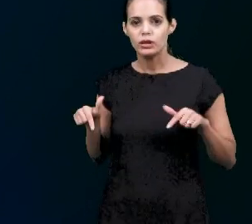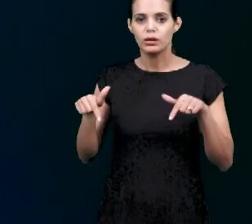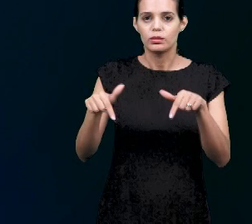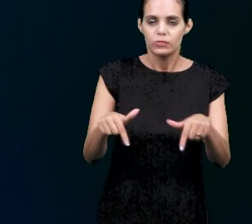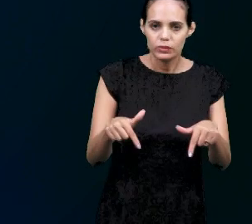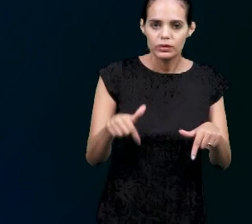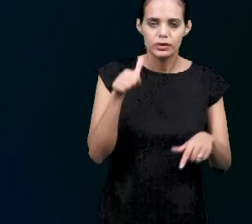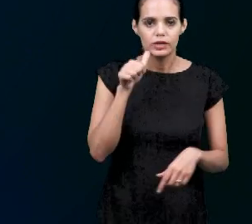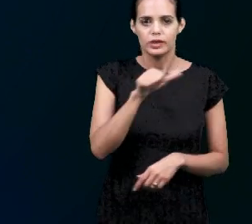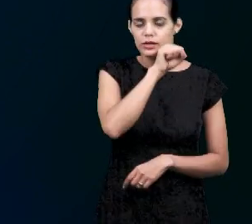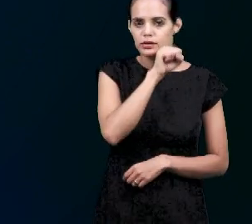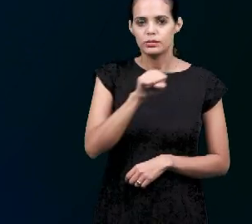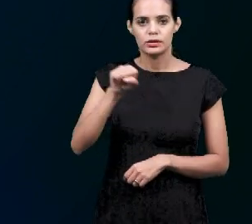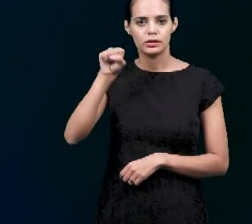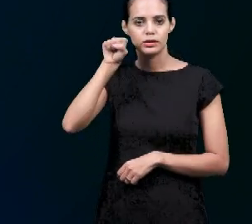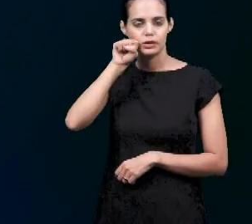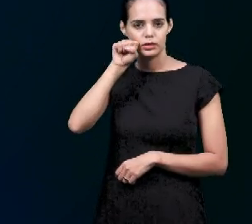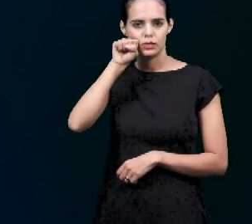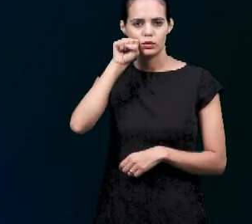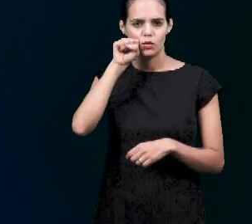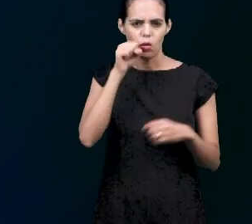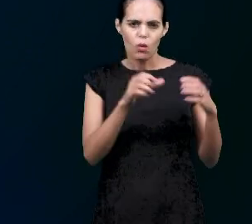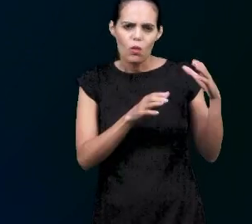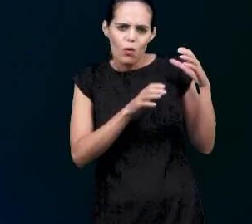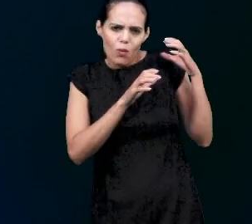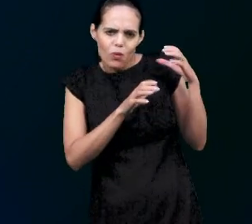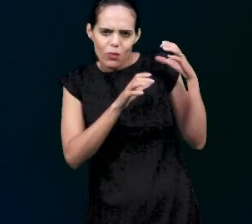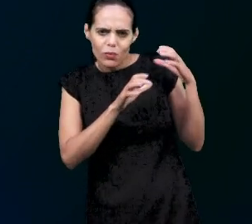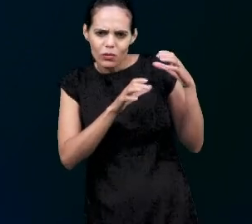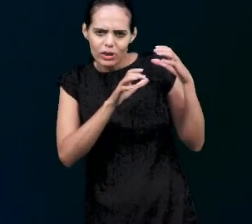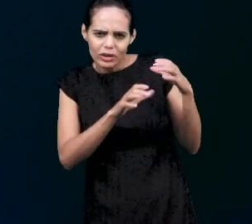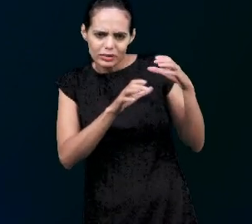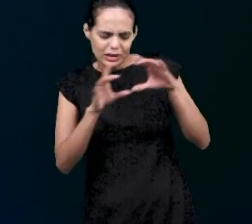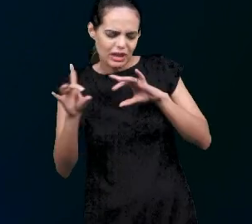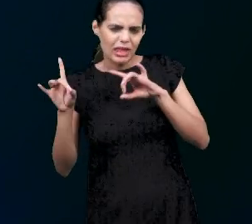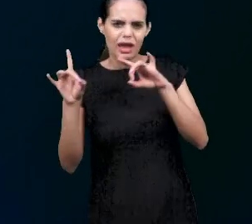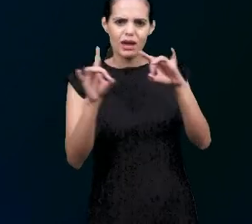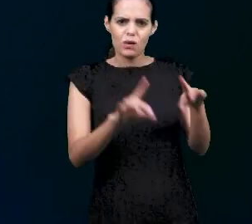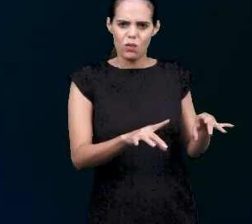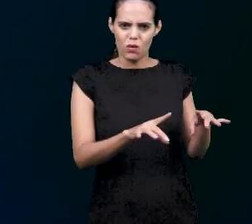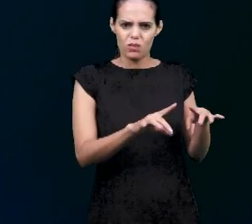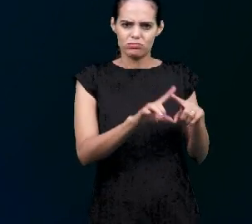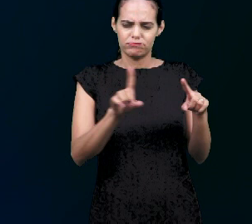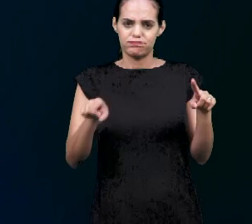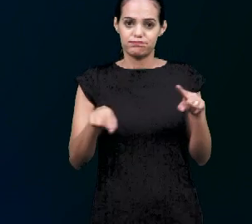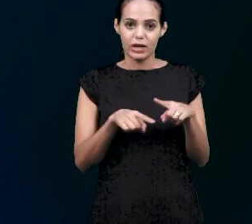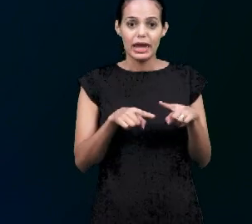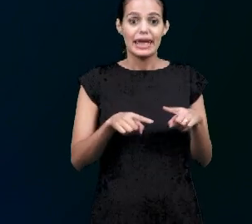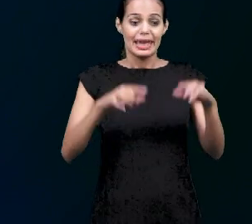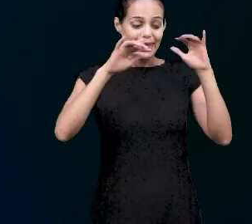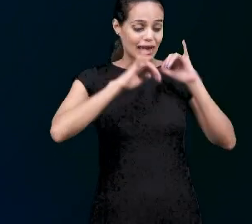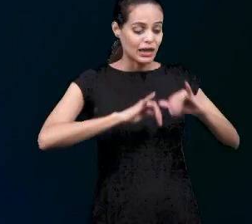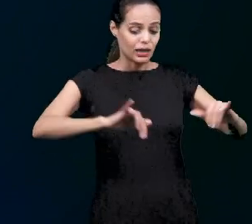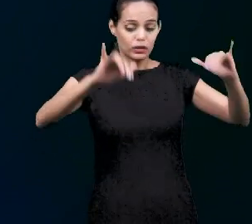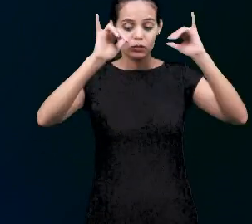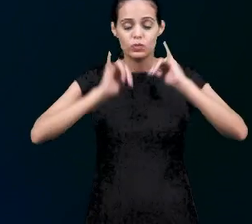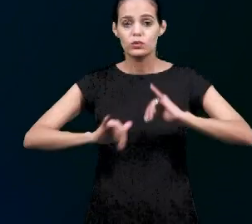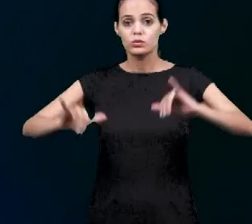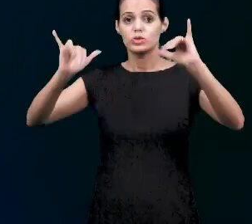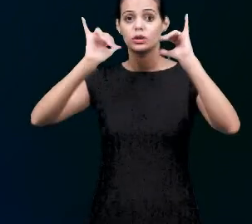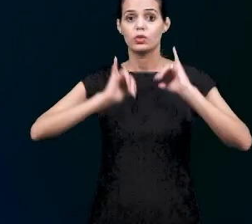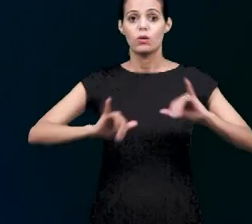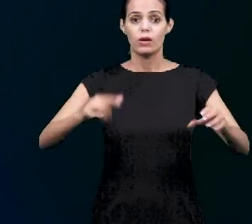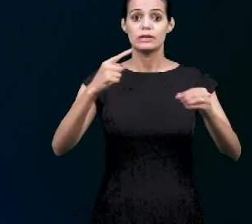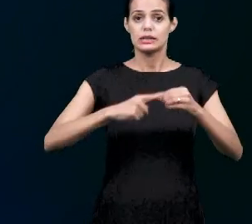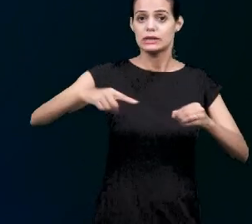classe d'intermédiaire de l'église de Botocongo 2. 5 églises à Botocongo, à Campina Grande. Donc,